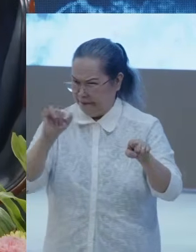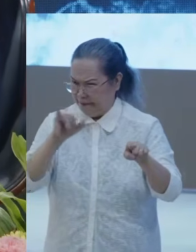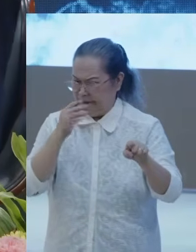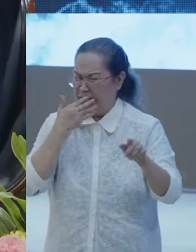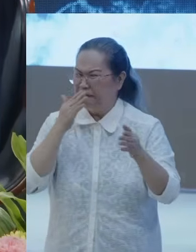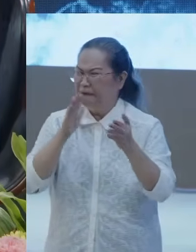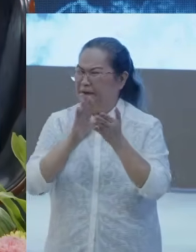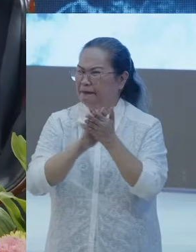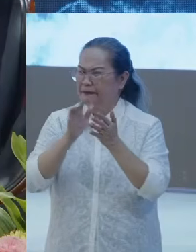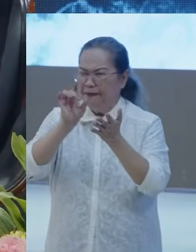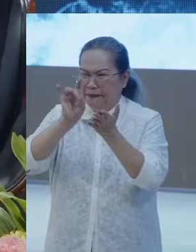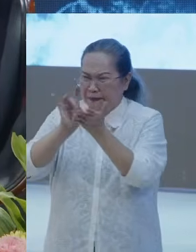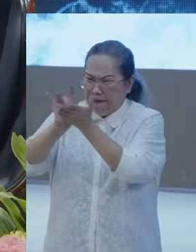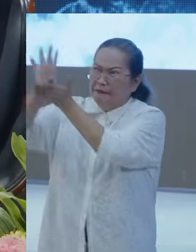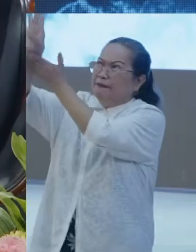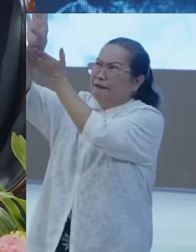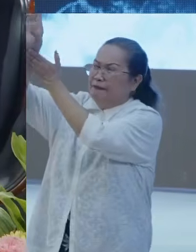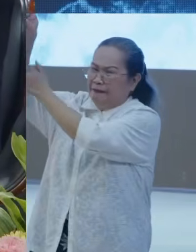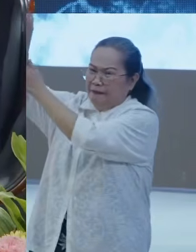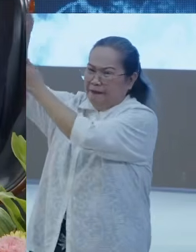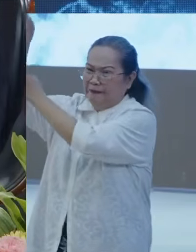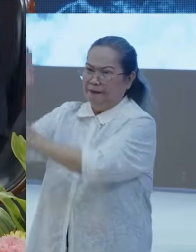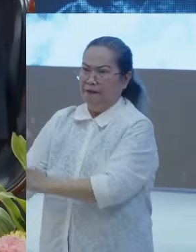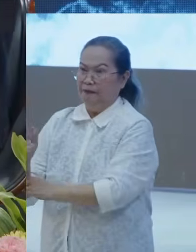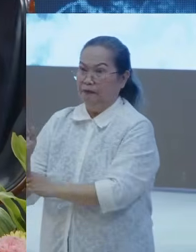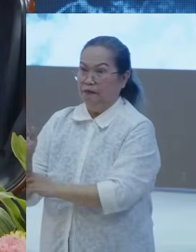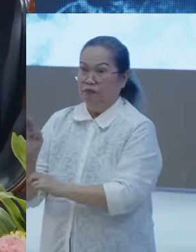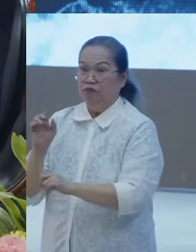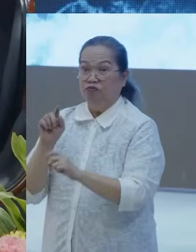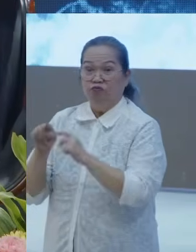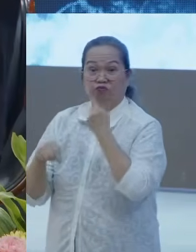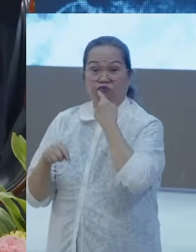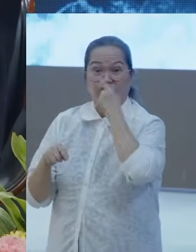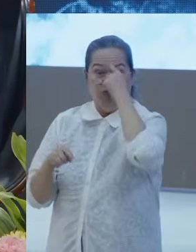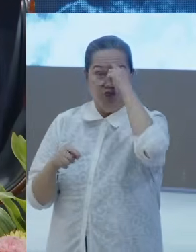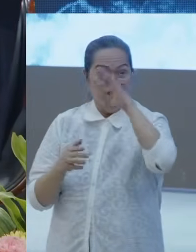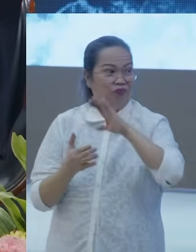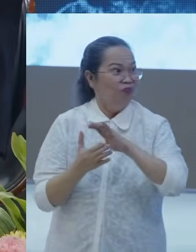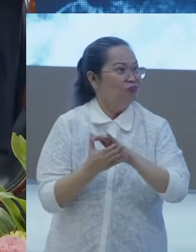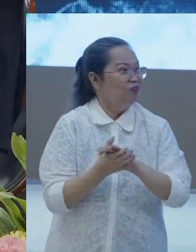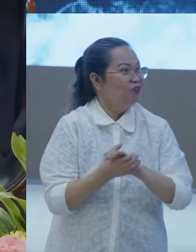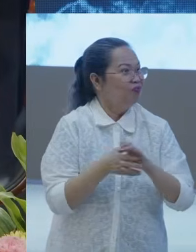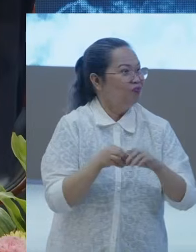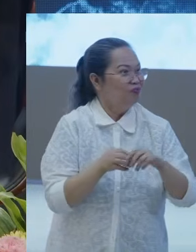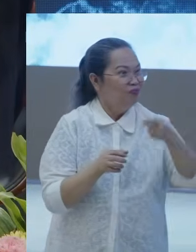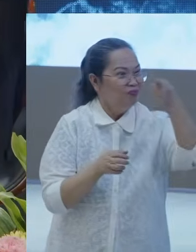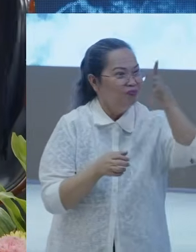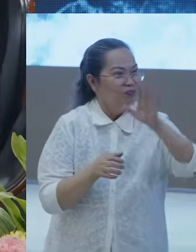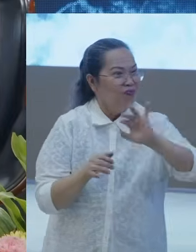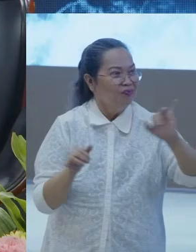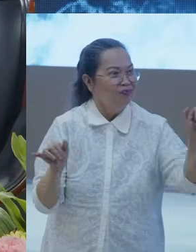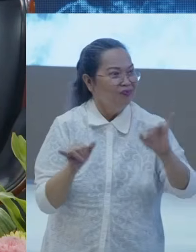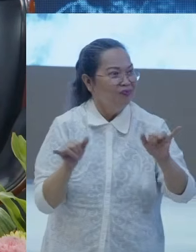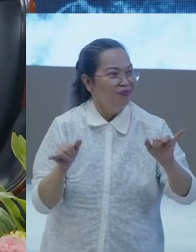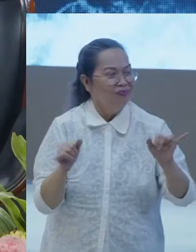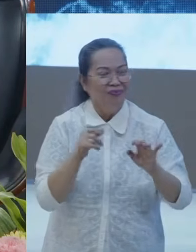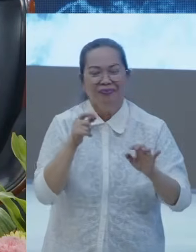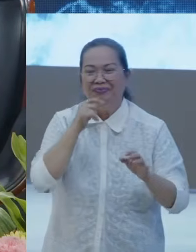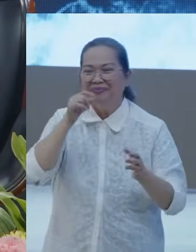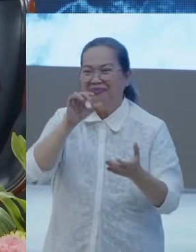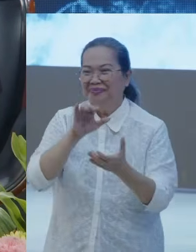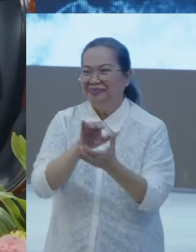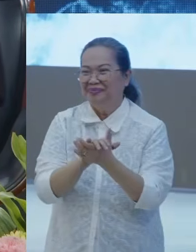by forsaking the Lord. Yung hindi paniniwala sa Diyos, ang ibig po sabihin